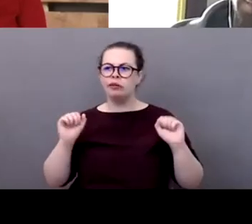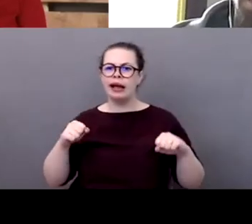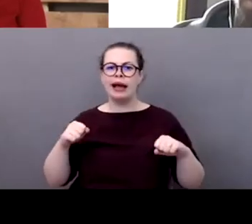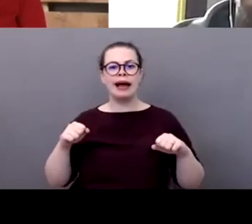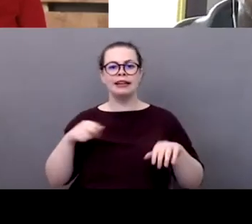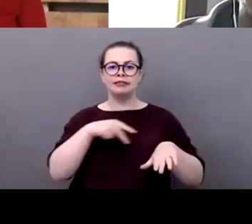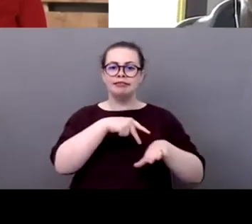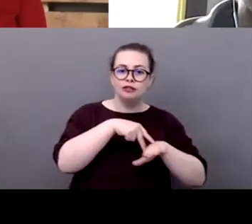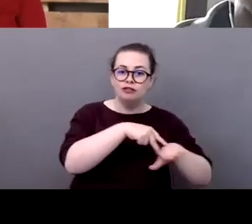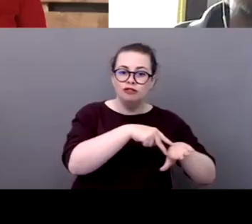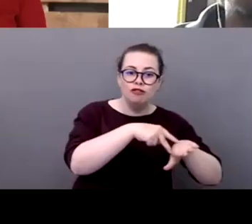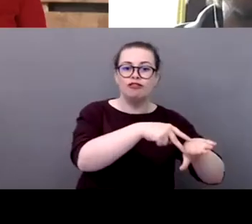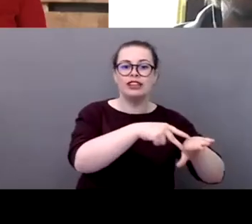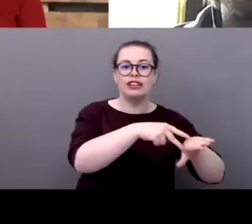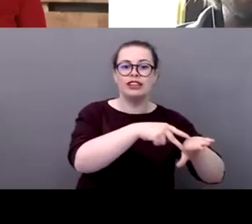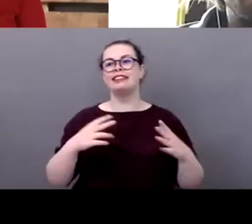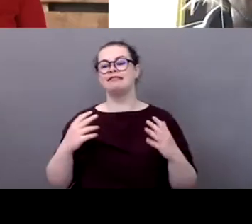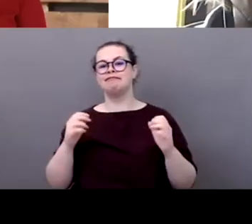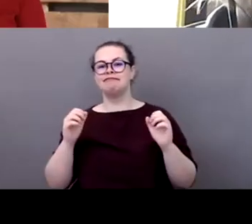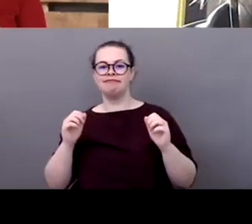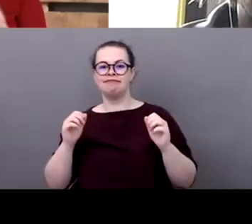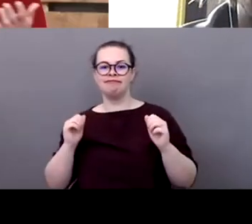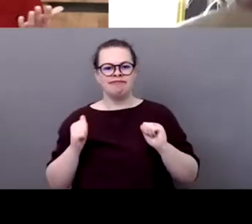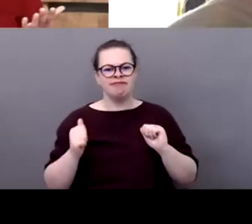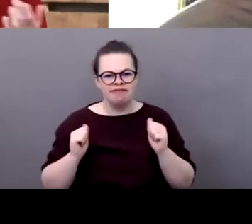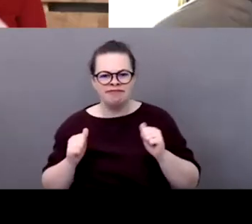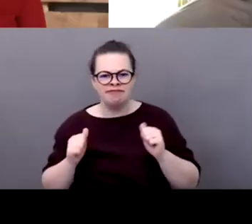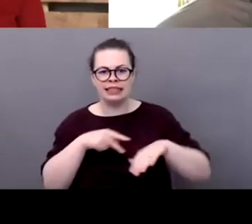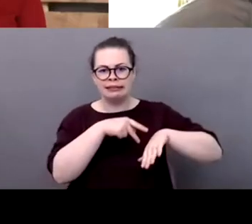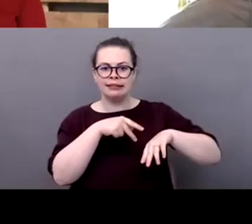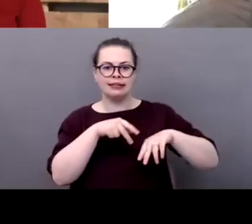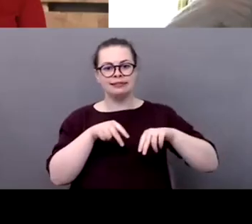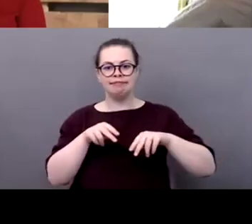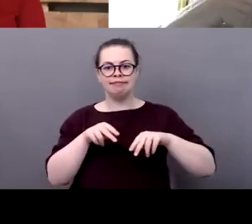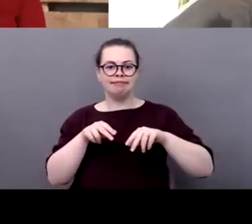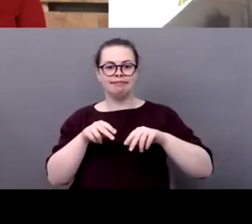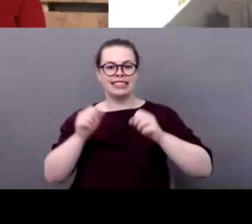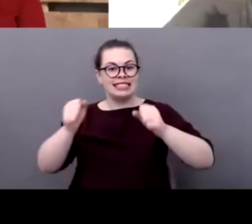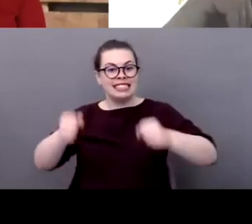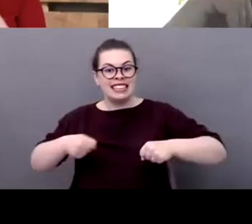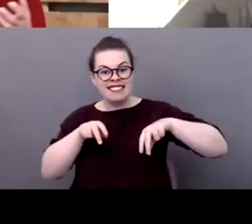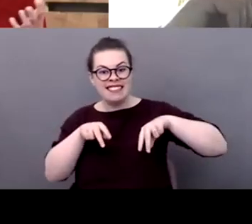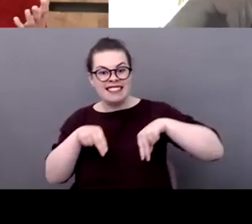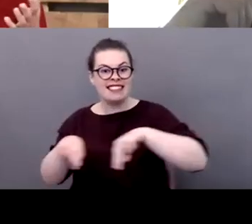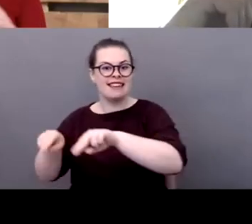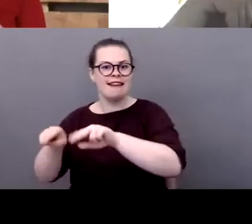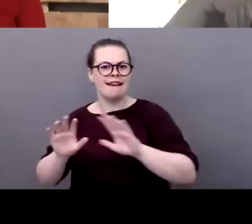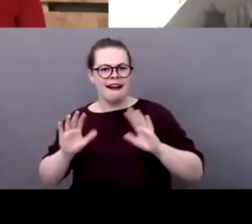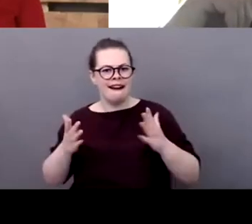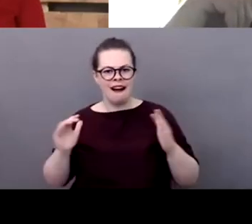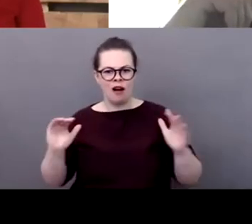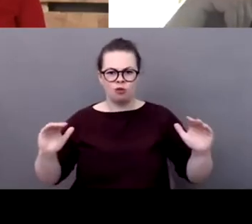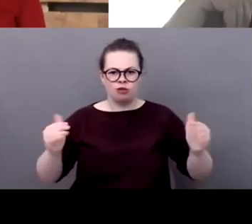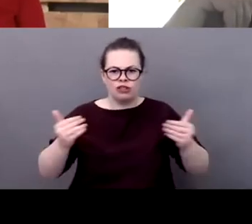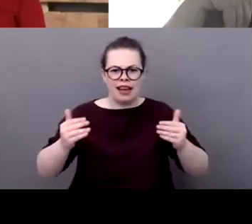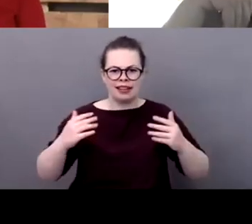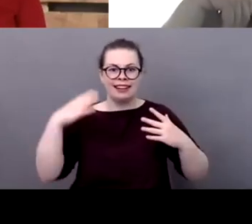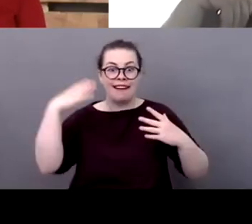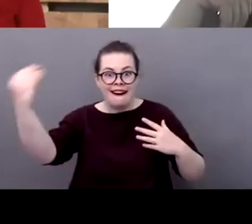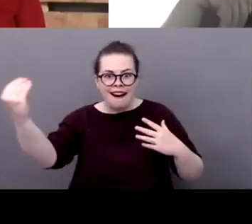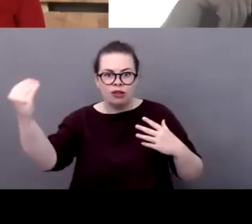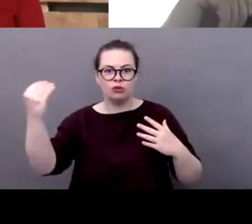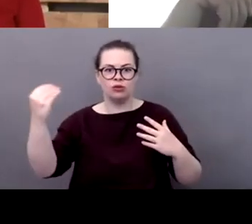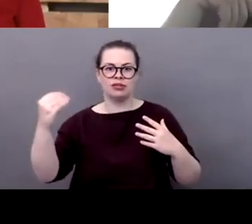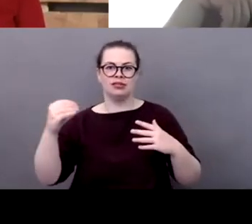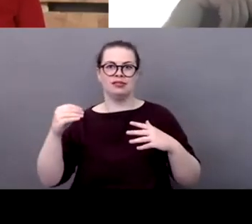peut adapter peut-être le sport en extérieur? Vous parliez très justement de ce qu'on retrouve à la fin d'un semi-marathon.